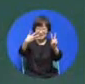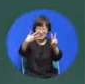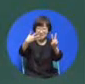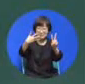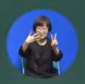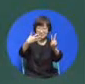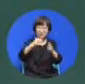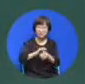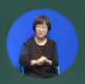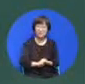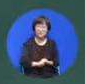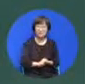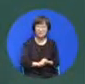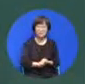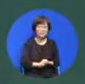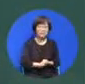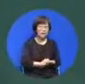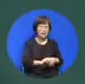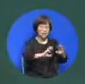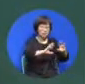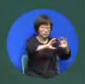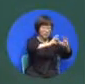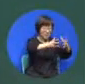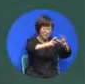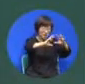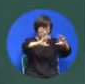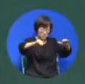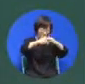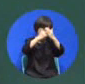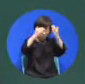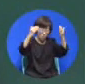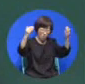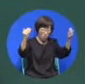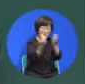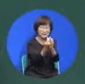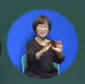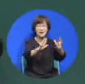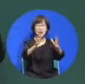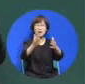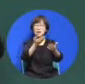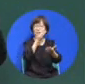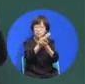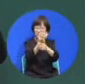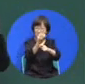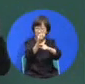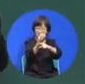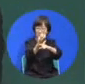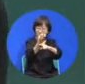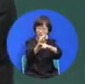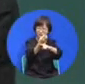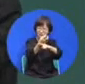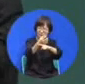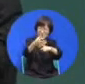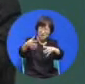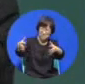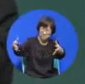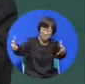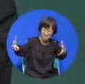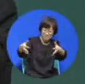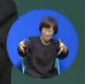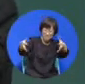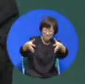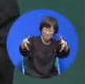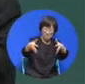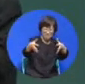만국에 보배가 돌아오게 될 것이라. It says the silver is mine and the gold is mine. 하나님께 영광을 돌리게 될